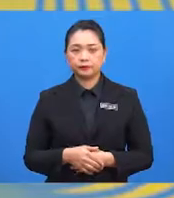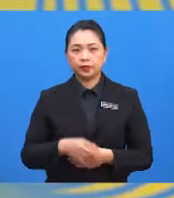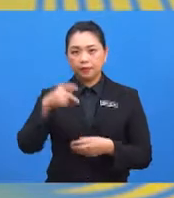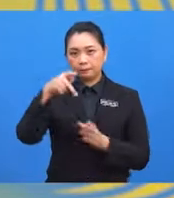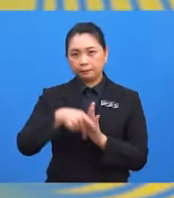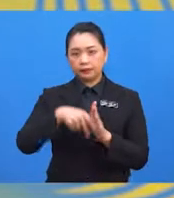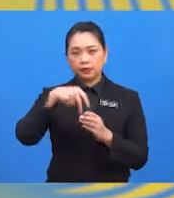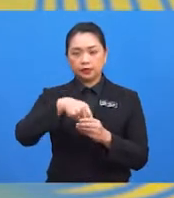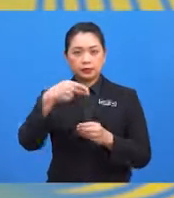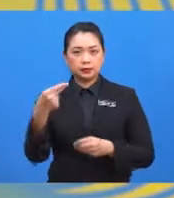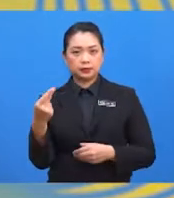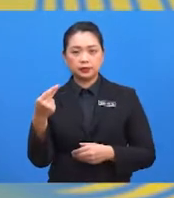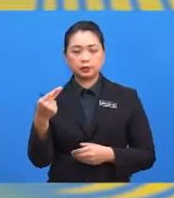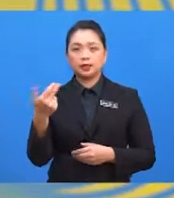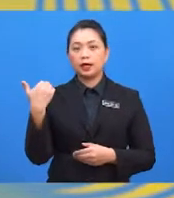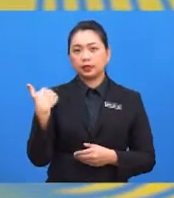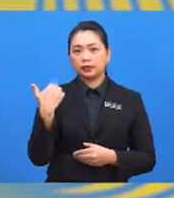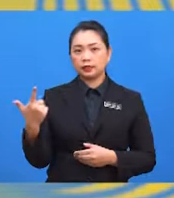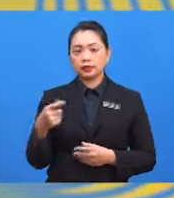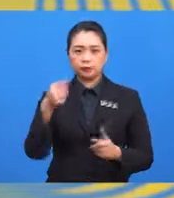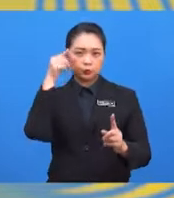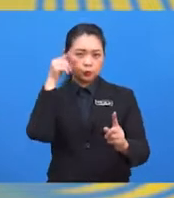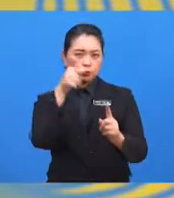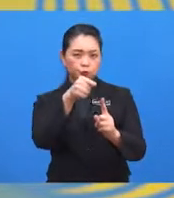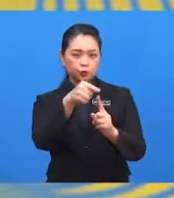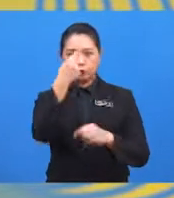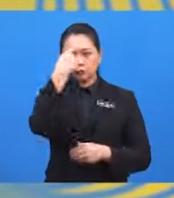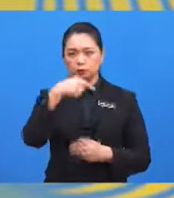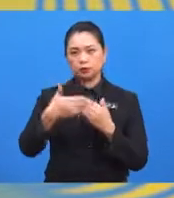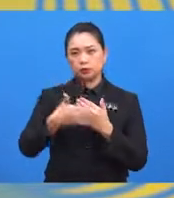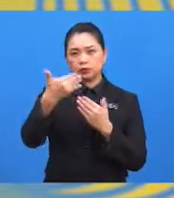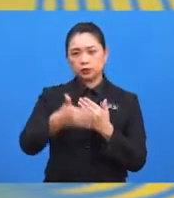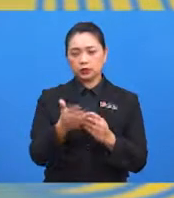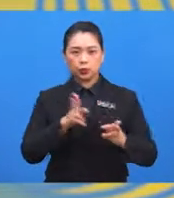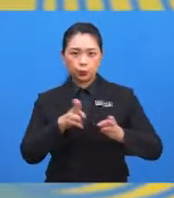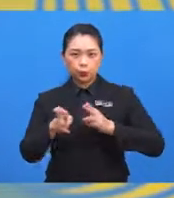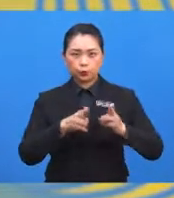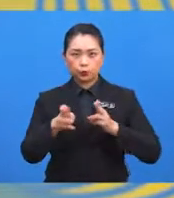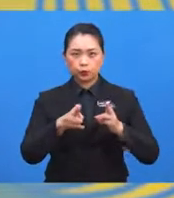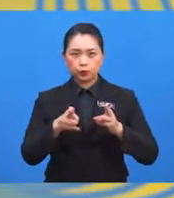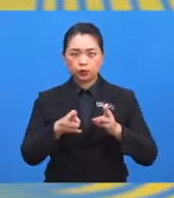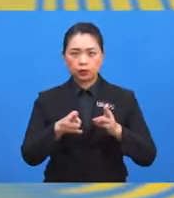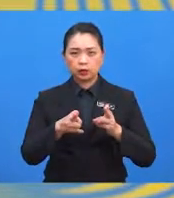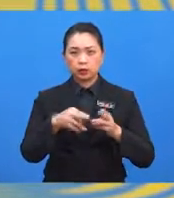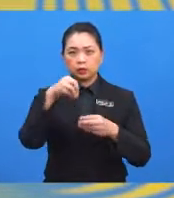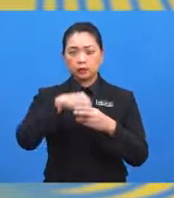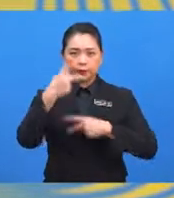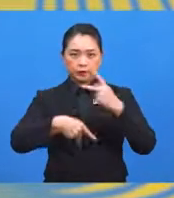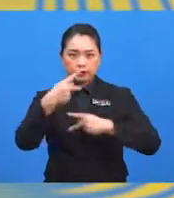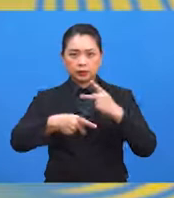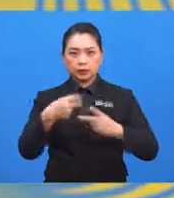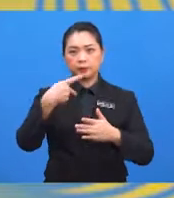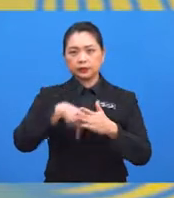Penghasilan ini adalah bertujuan untuk memudahkan urusan mereka dalam proses